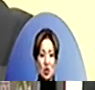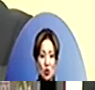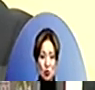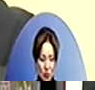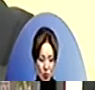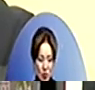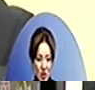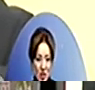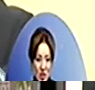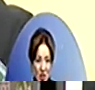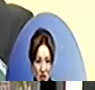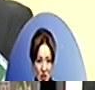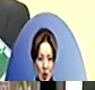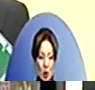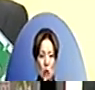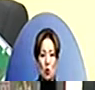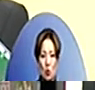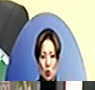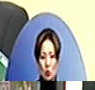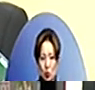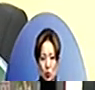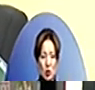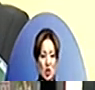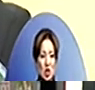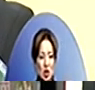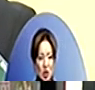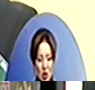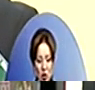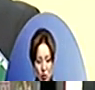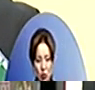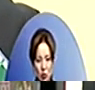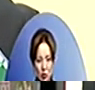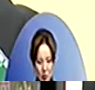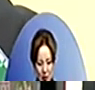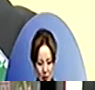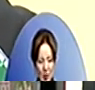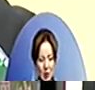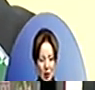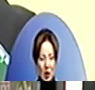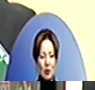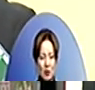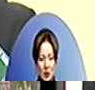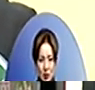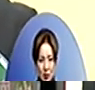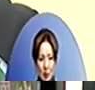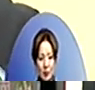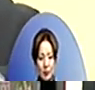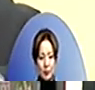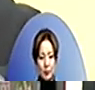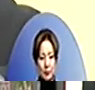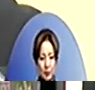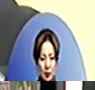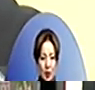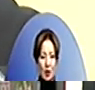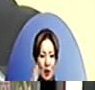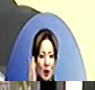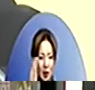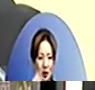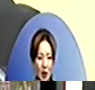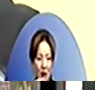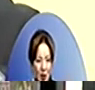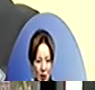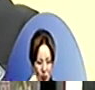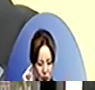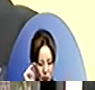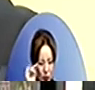бол хуульчд болон эрх зүйчдээ бол бэлтгэх нь бол зайлшгүй шаардлагатай байгаа. За мөн одоо гадаад хэлийг илүү төлхөө